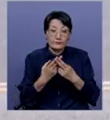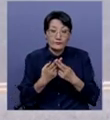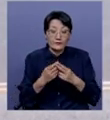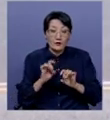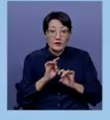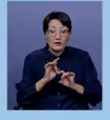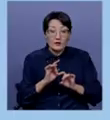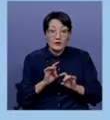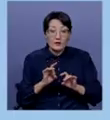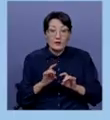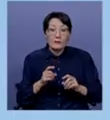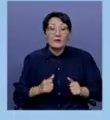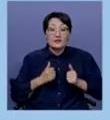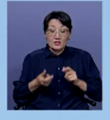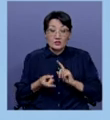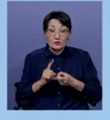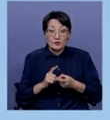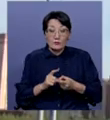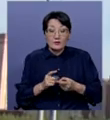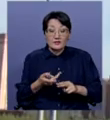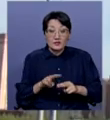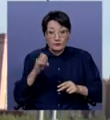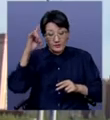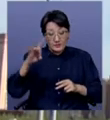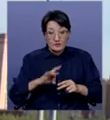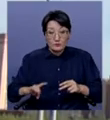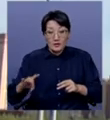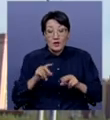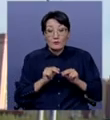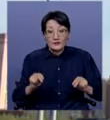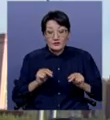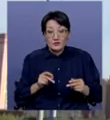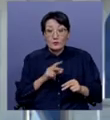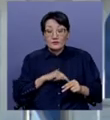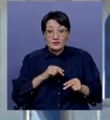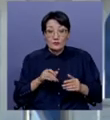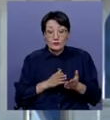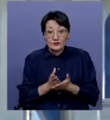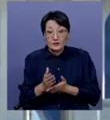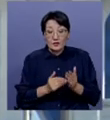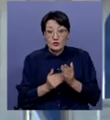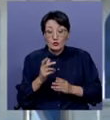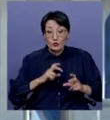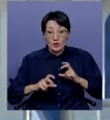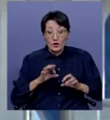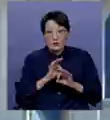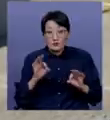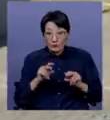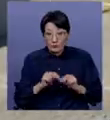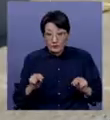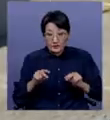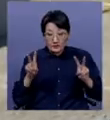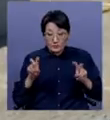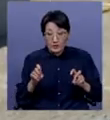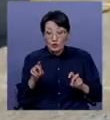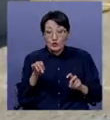мақтанышына айналды. Міне, құрмет орденінің иегері, Қазақстан Республикасы білім беру ісінің қайраткері, жоғары оқу орындарының үздік оқытушысы атанған